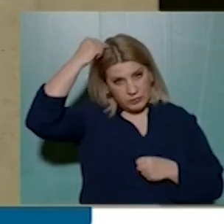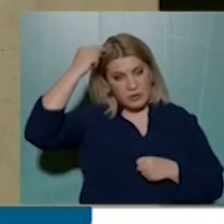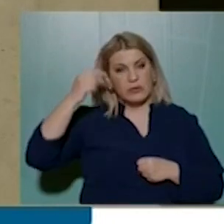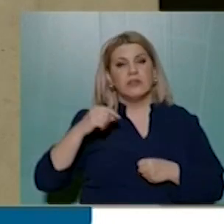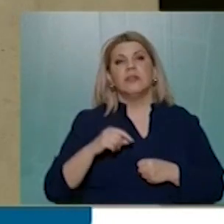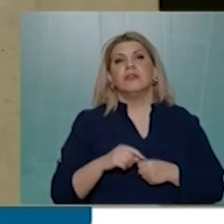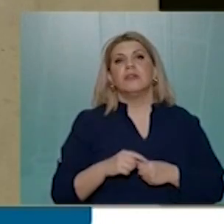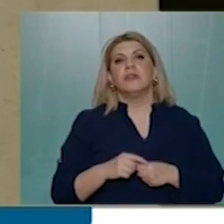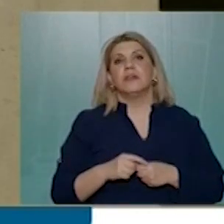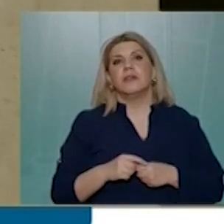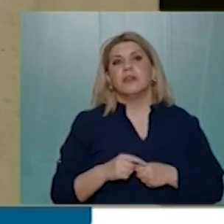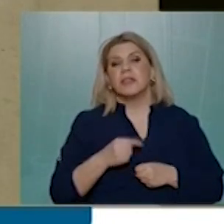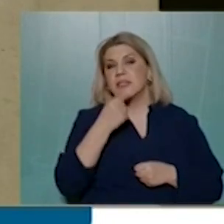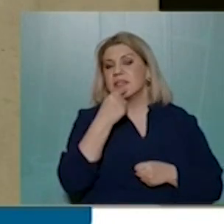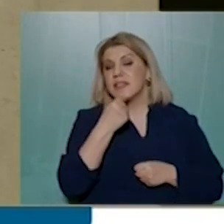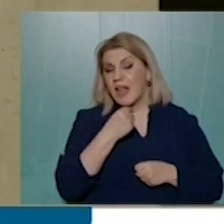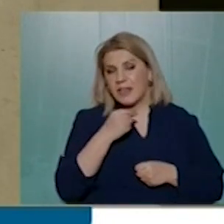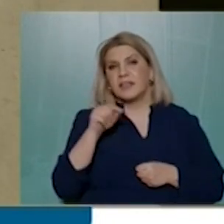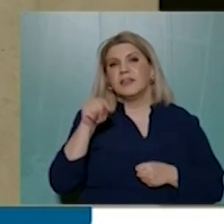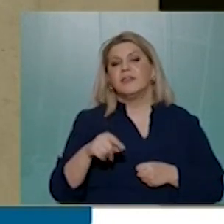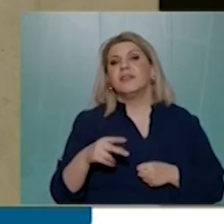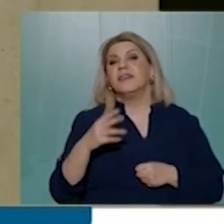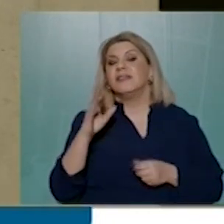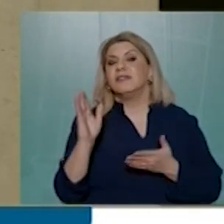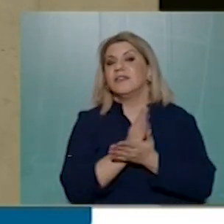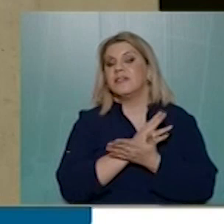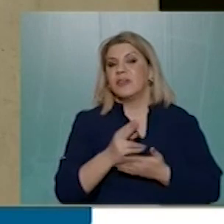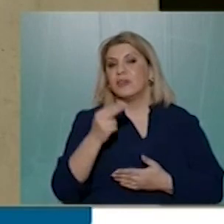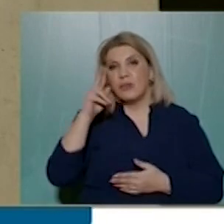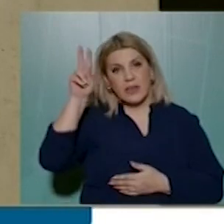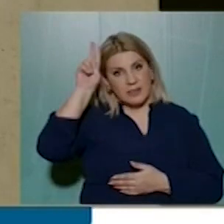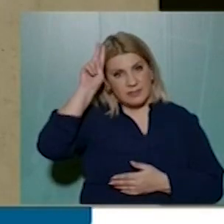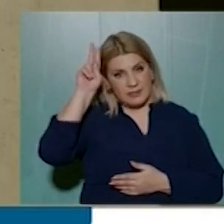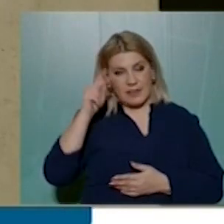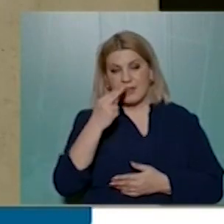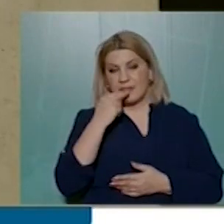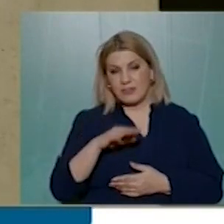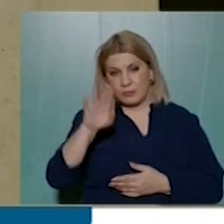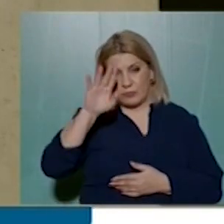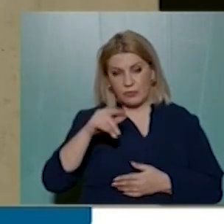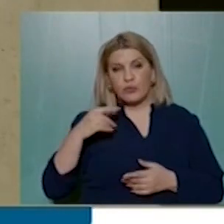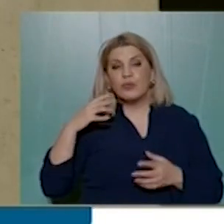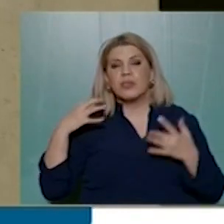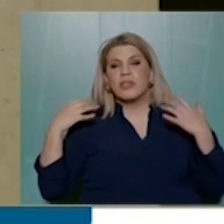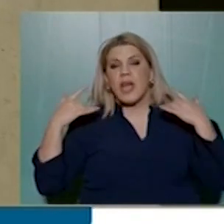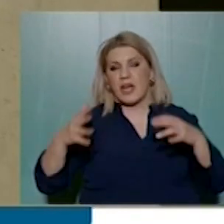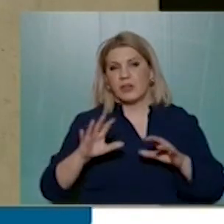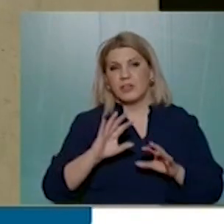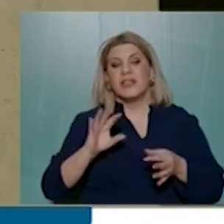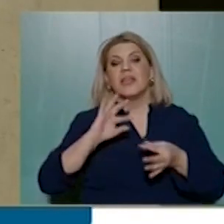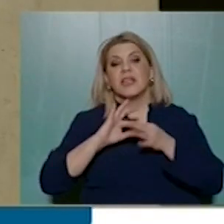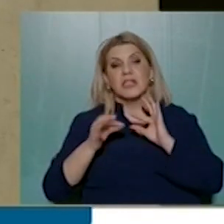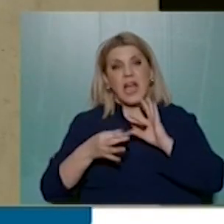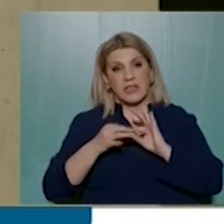στάλιν στη συντριβή του φασισμού και του ναζισμού αυτού του τέρατος που γνώρισε η ευρώπη και είναι τουλάχιστον ανιστόρητες